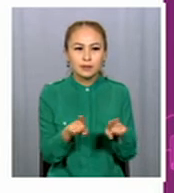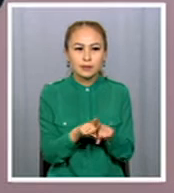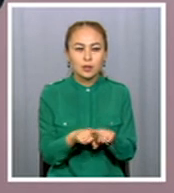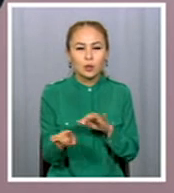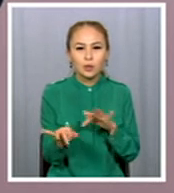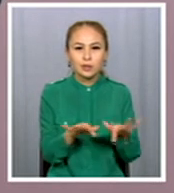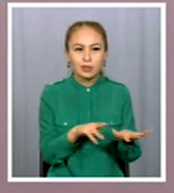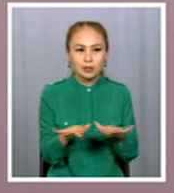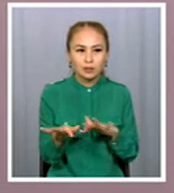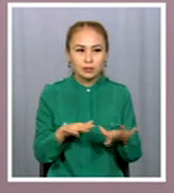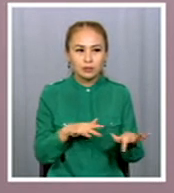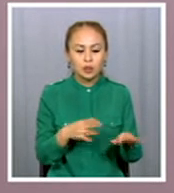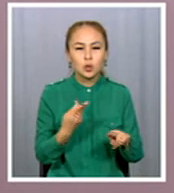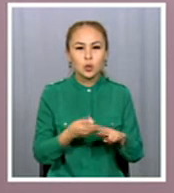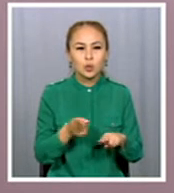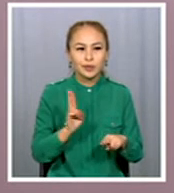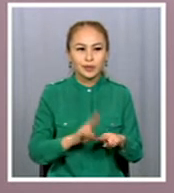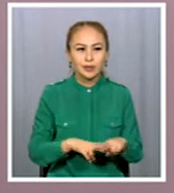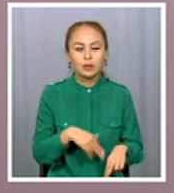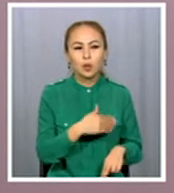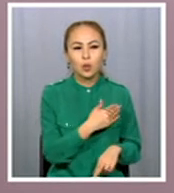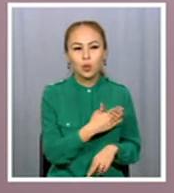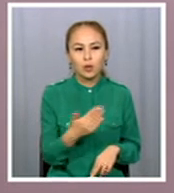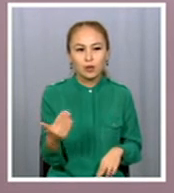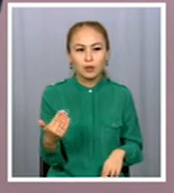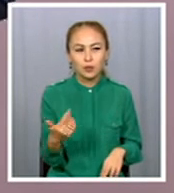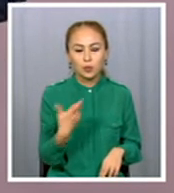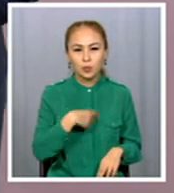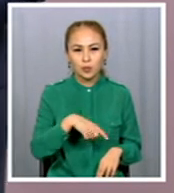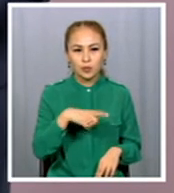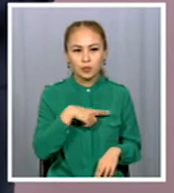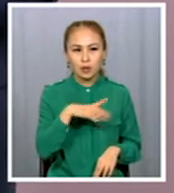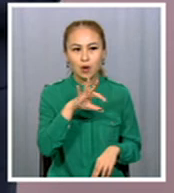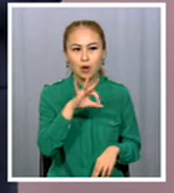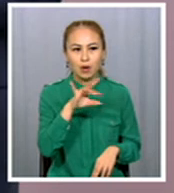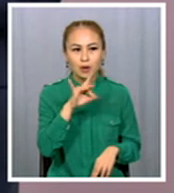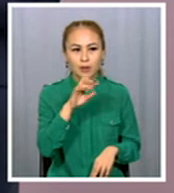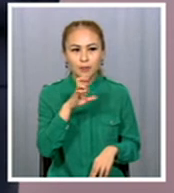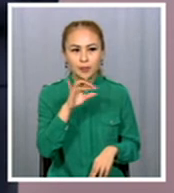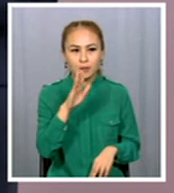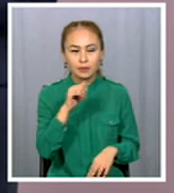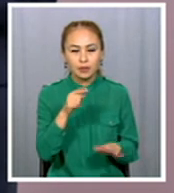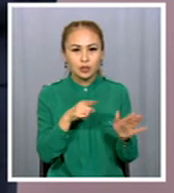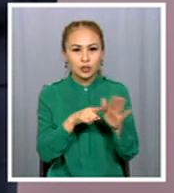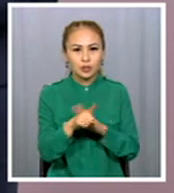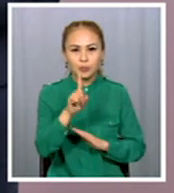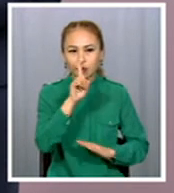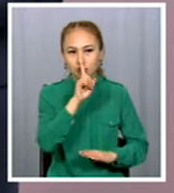қозғалады. Сондықтан да олар өз орбитасынан шығып кетпейді.